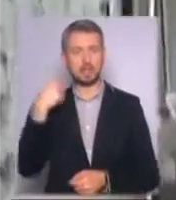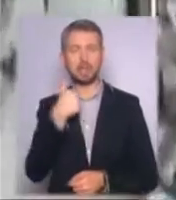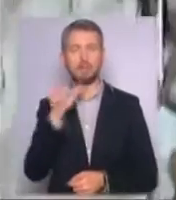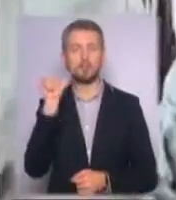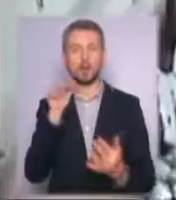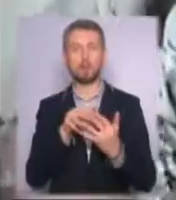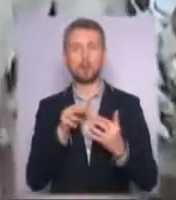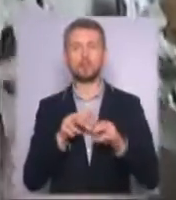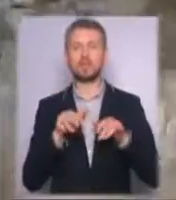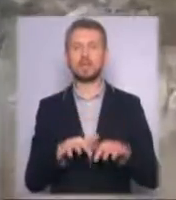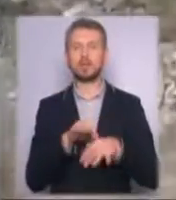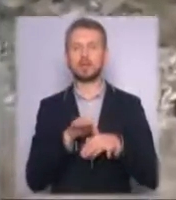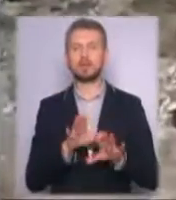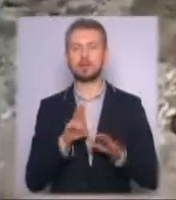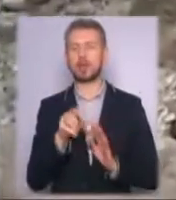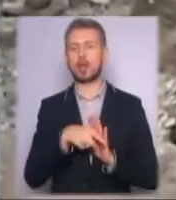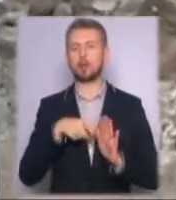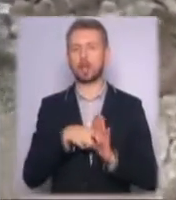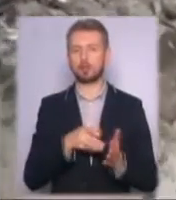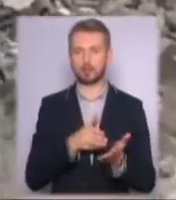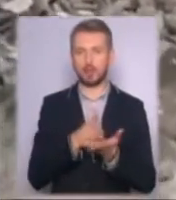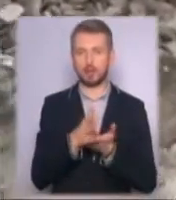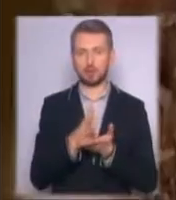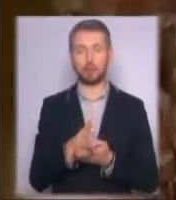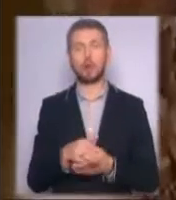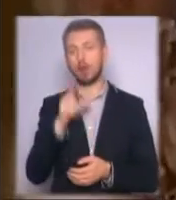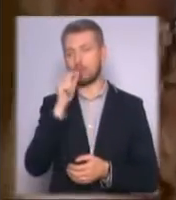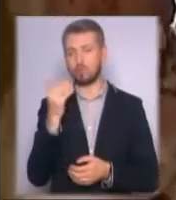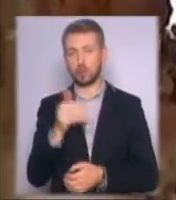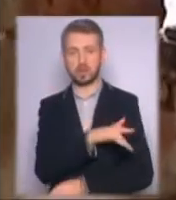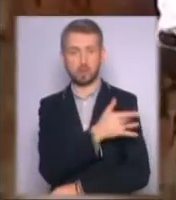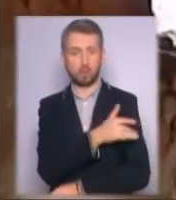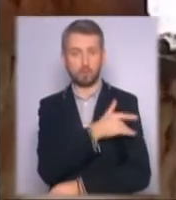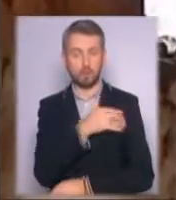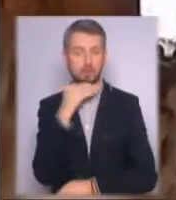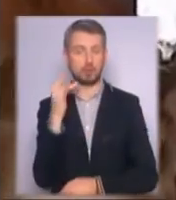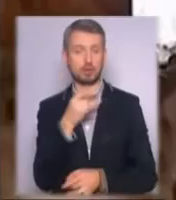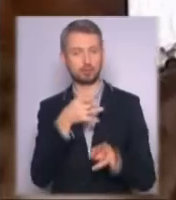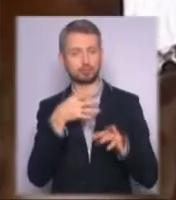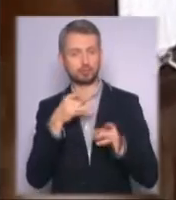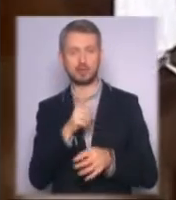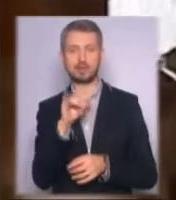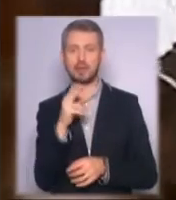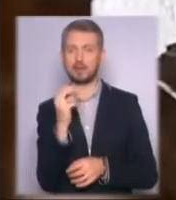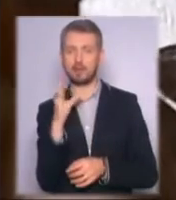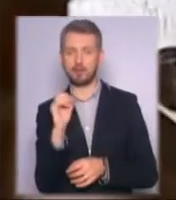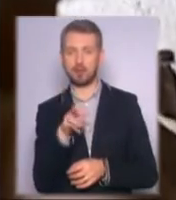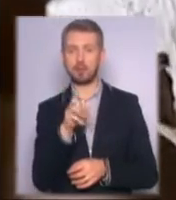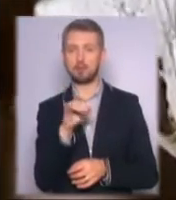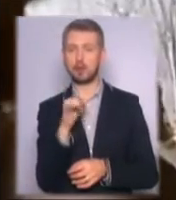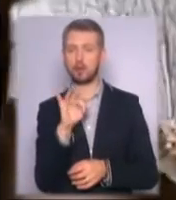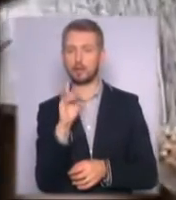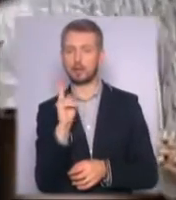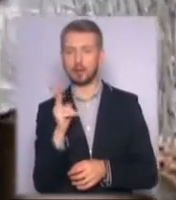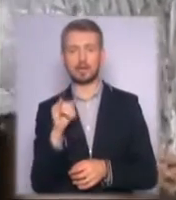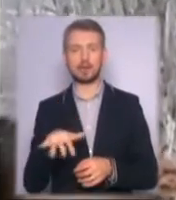дії велися лише на Донецькому напрямку. Путінські похвостачі неодноразово відкривали вогонь у Зайцевому, Майорську та на території